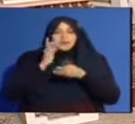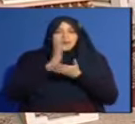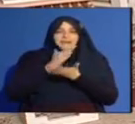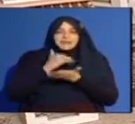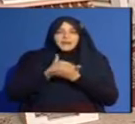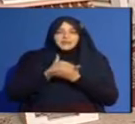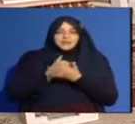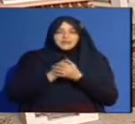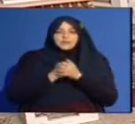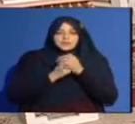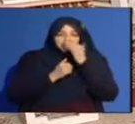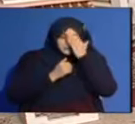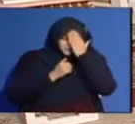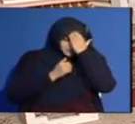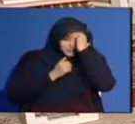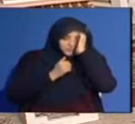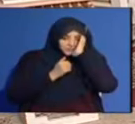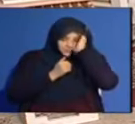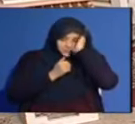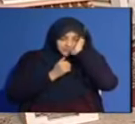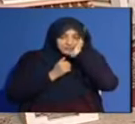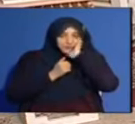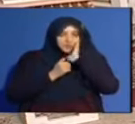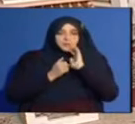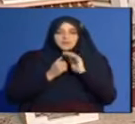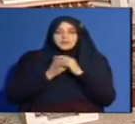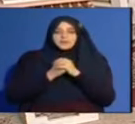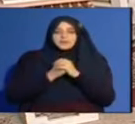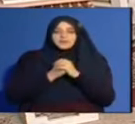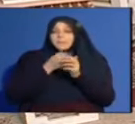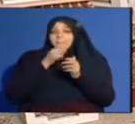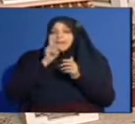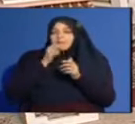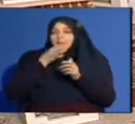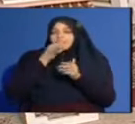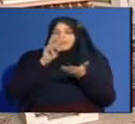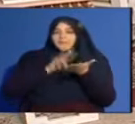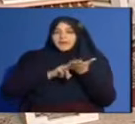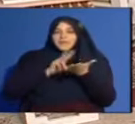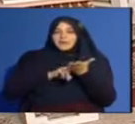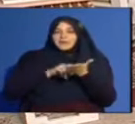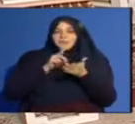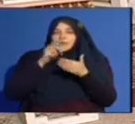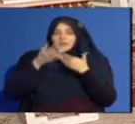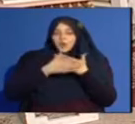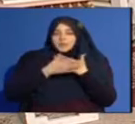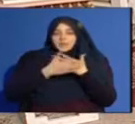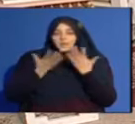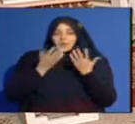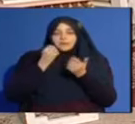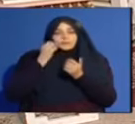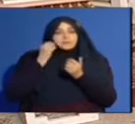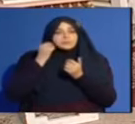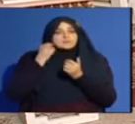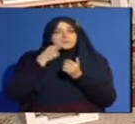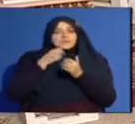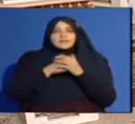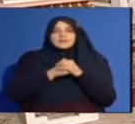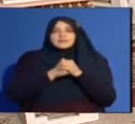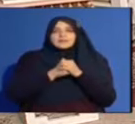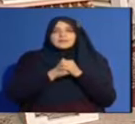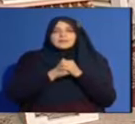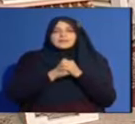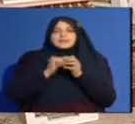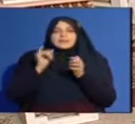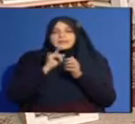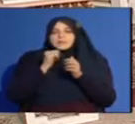العمل وكذا. ولكن بصراحة نسأل الله العفو والعافية. هذه نصيحة. واللي لقى روحه متحكم